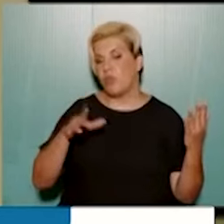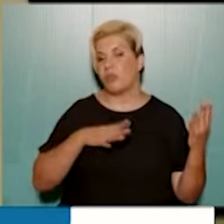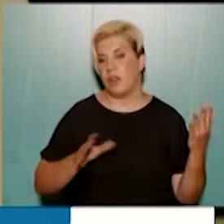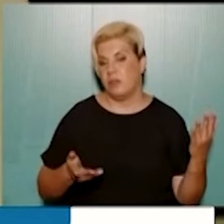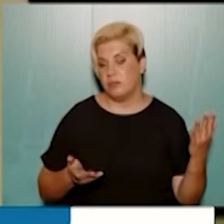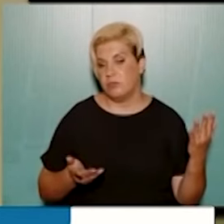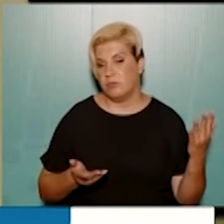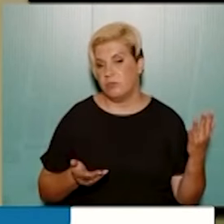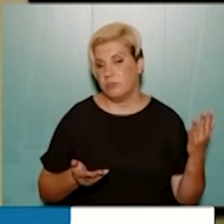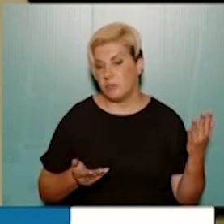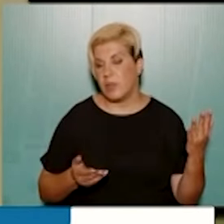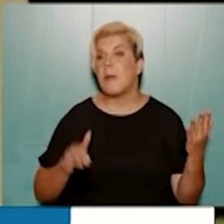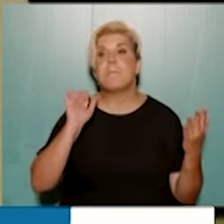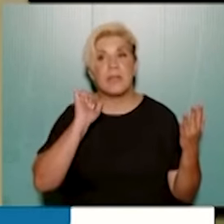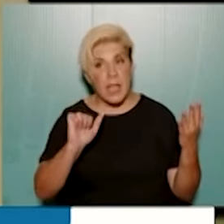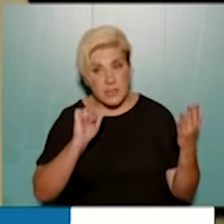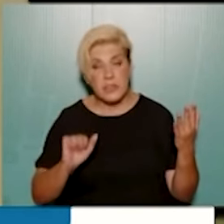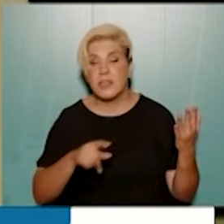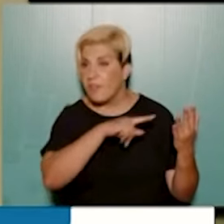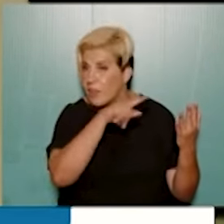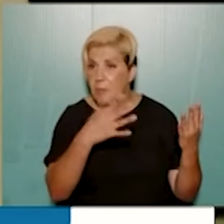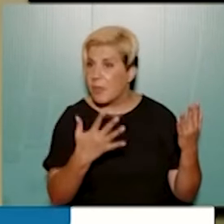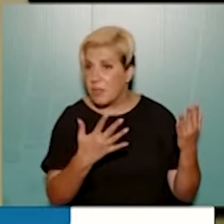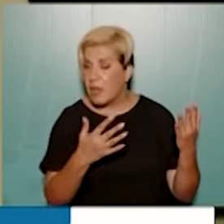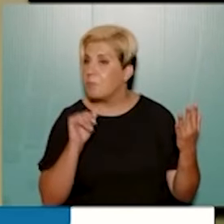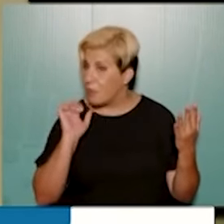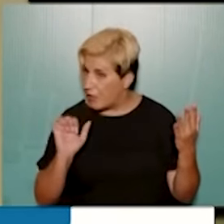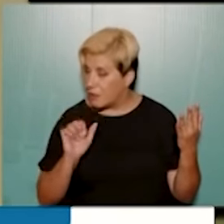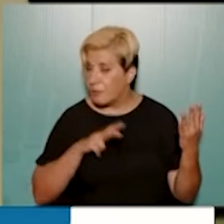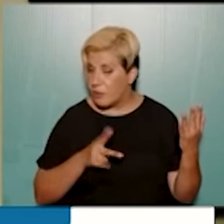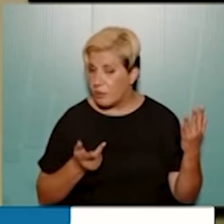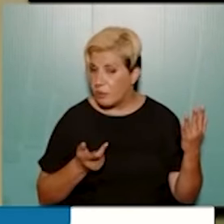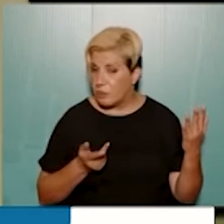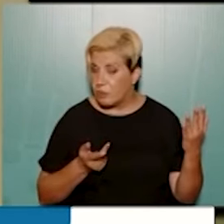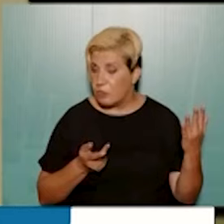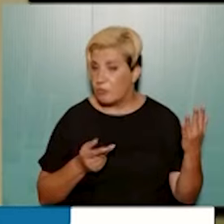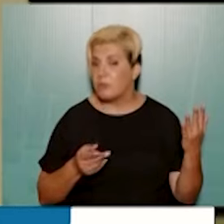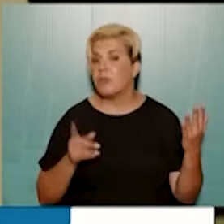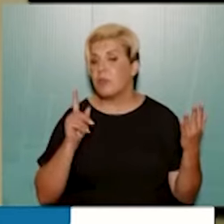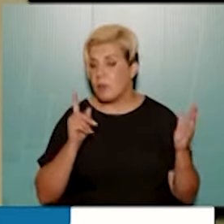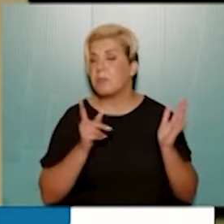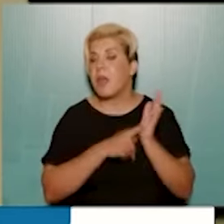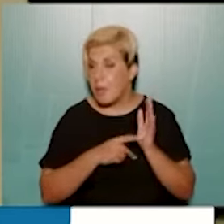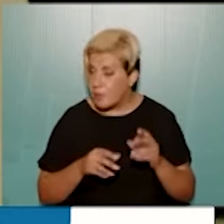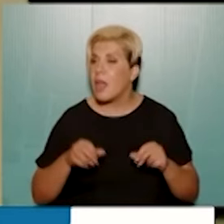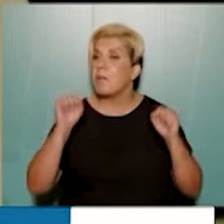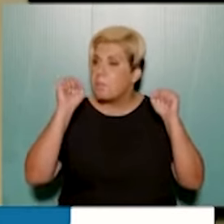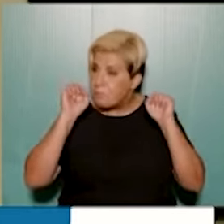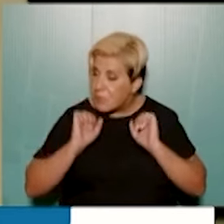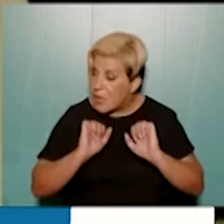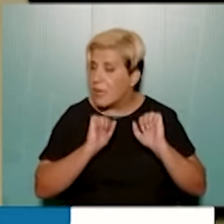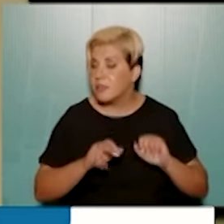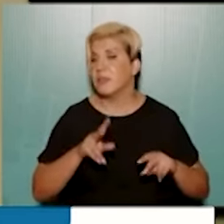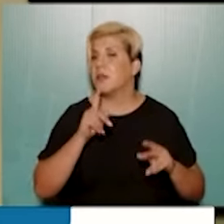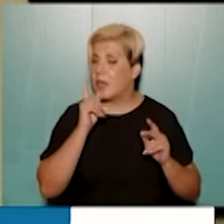δεν έχετε. Πιέζετε την κυβέρνηση προς αυτή την κατεύθυνση που δεν δίνει χρήματα. Ναι, πρέπει να πιεστεί να δώσει χρήματα όμως. Αν